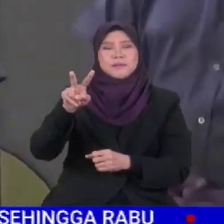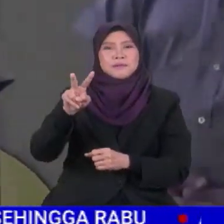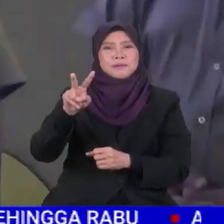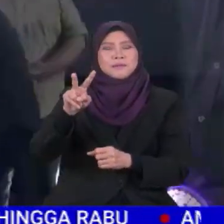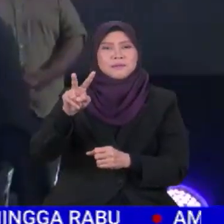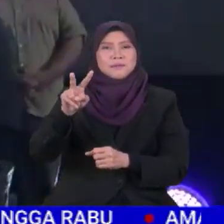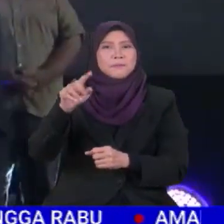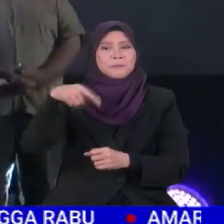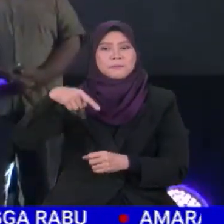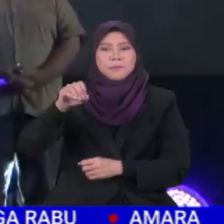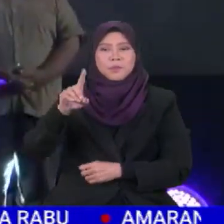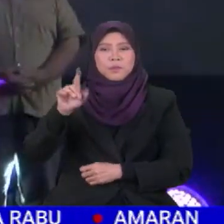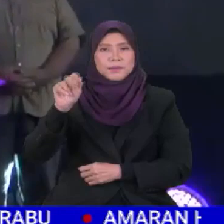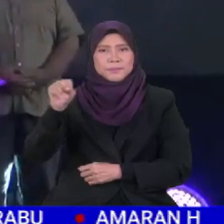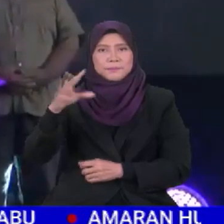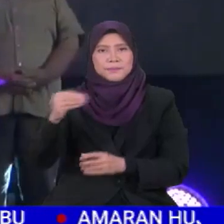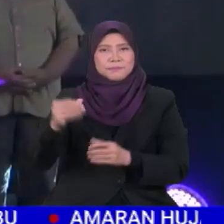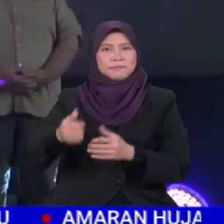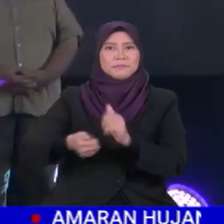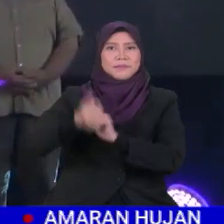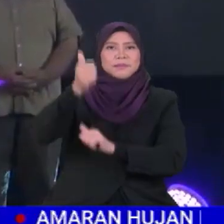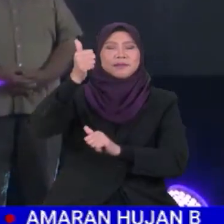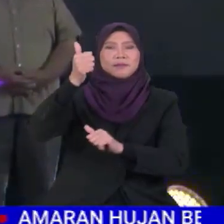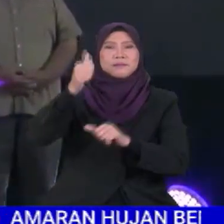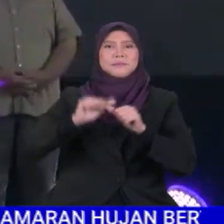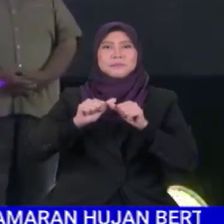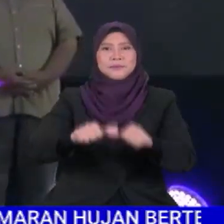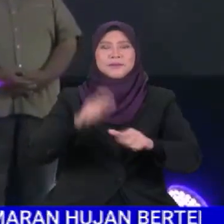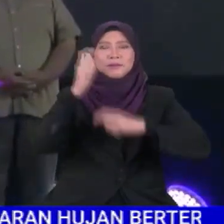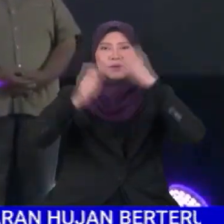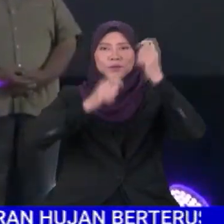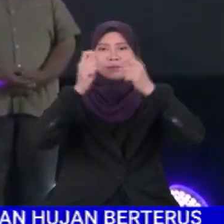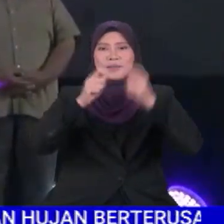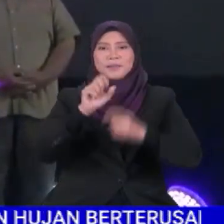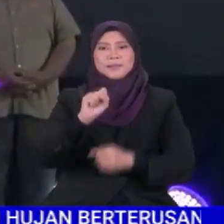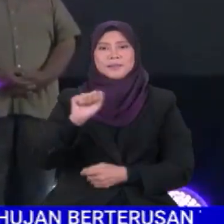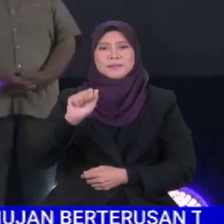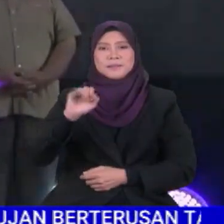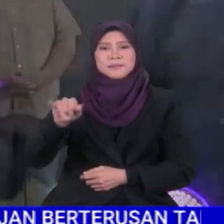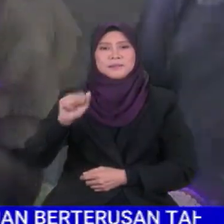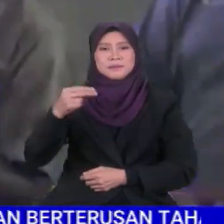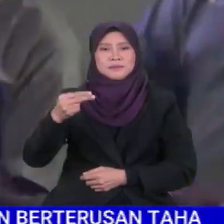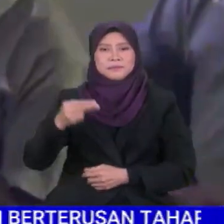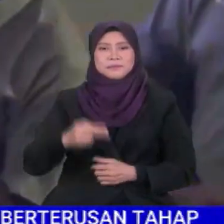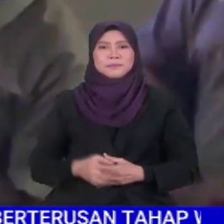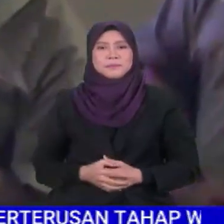dan mempertahankan gelaran juara keseluruhan pasukan di Tour of Sajah musim ini.